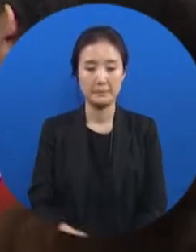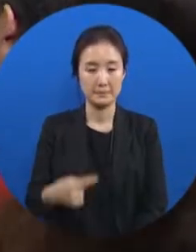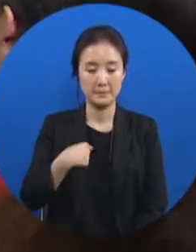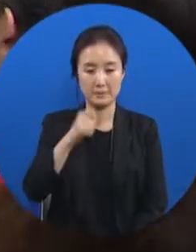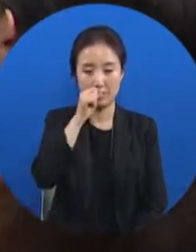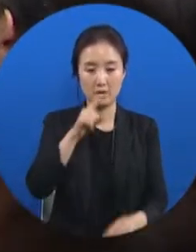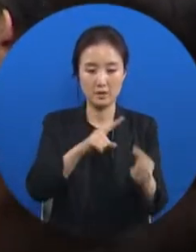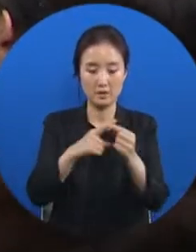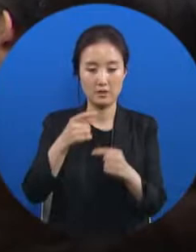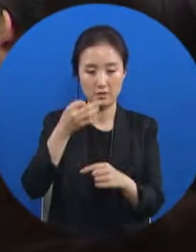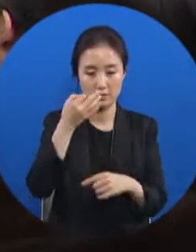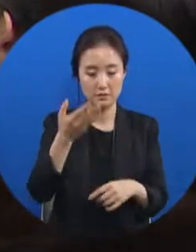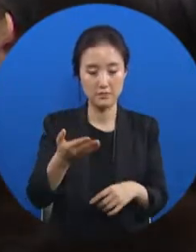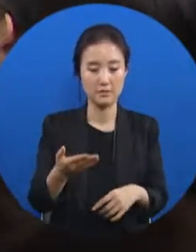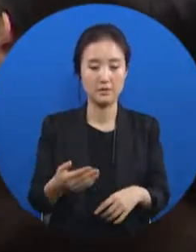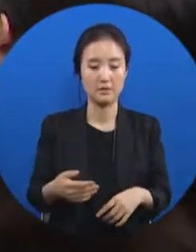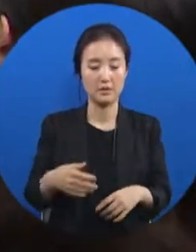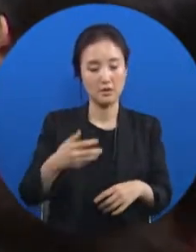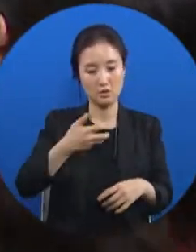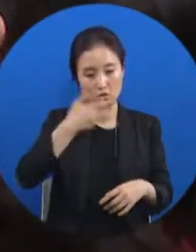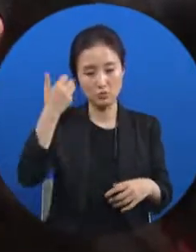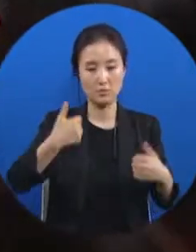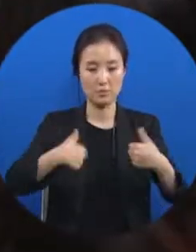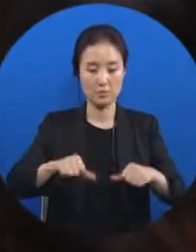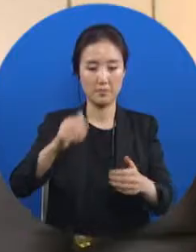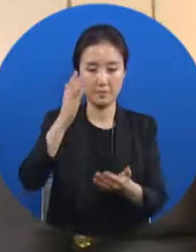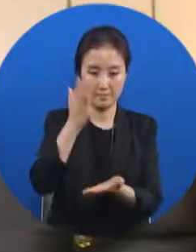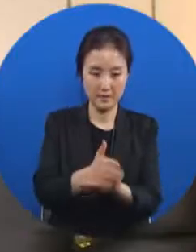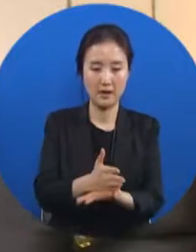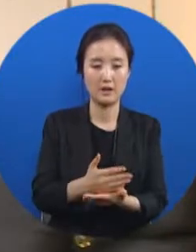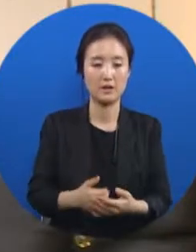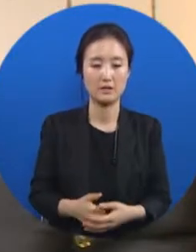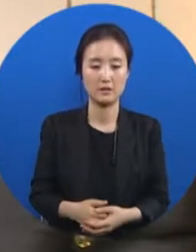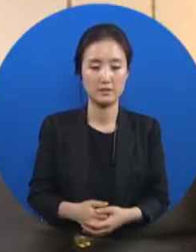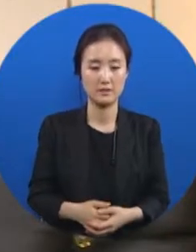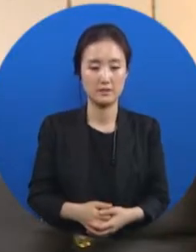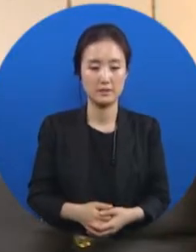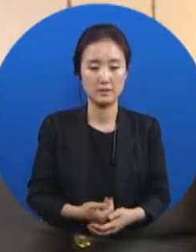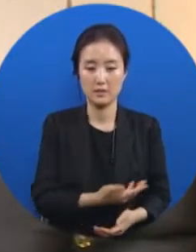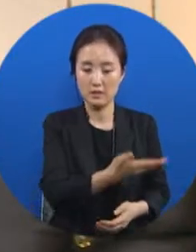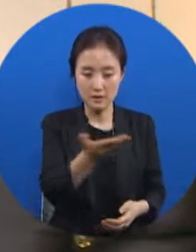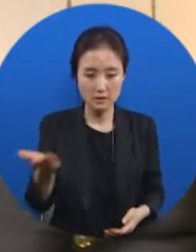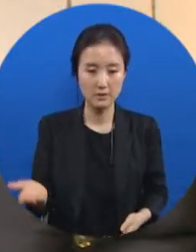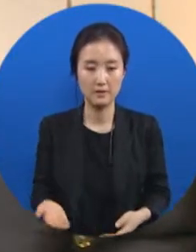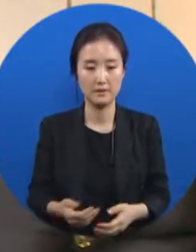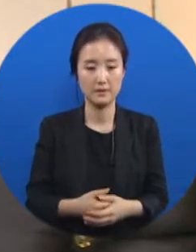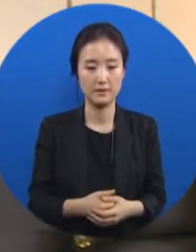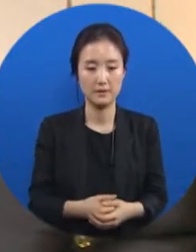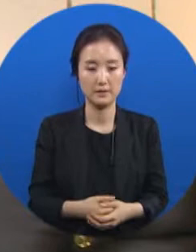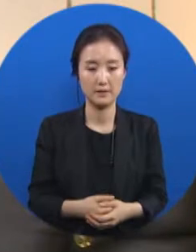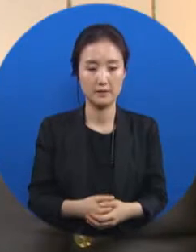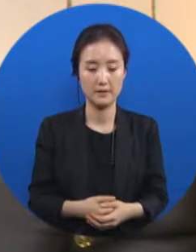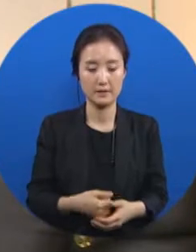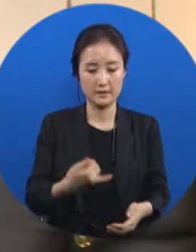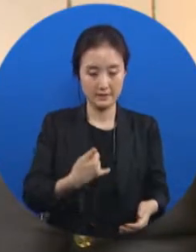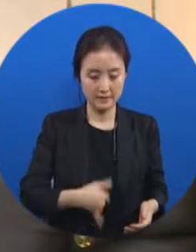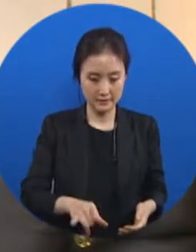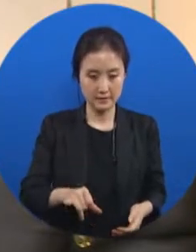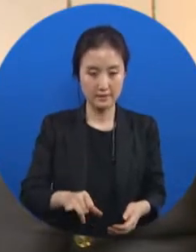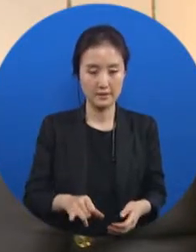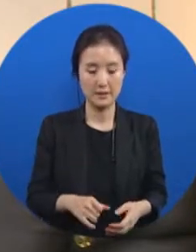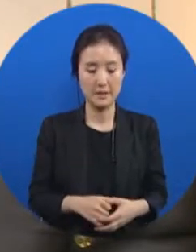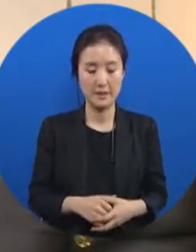Don't stop dreaming. 예. 꿈꾸는 걸 멈추지 말자. 그래서 여러분들 그 자녀분들도